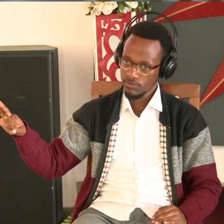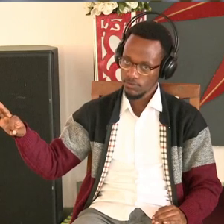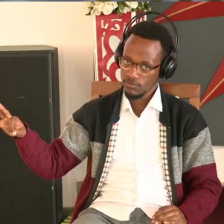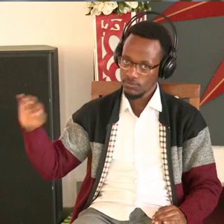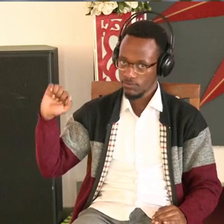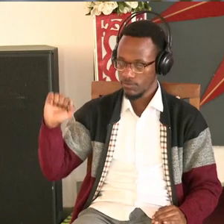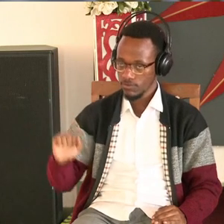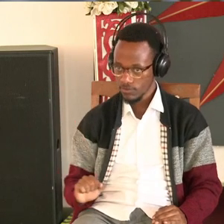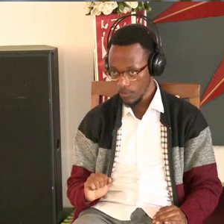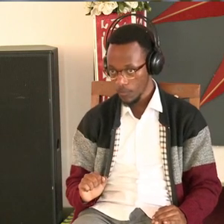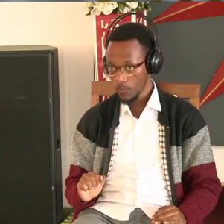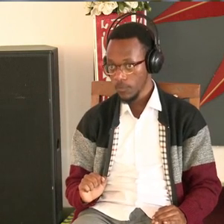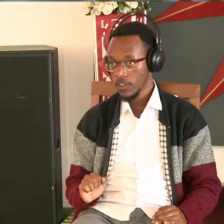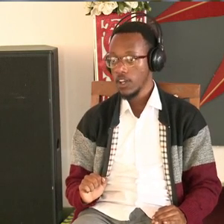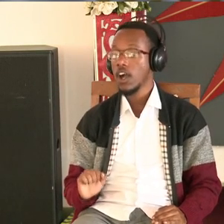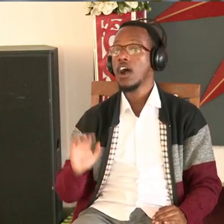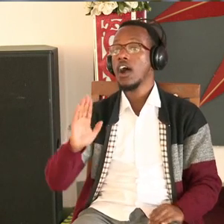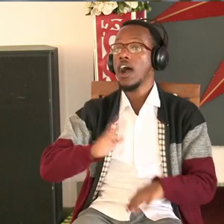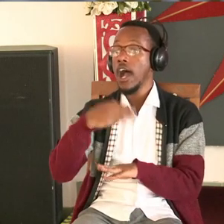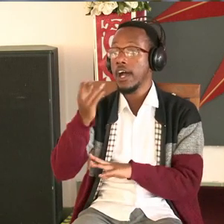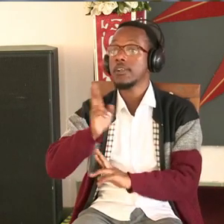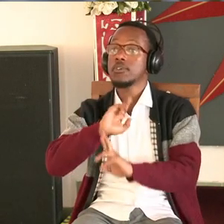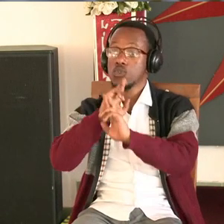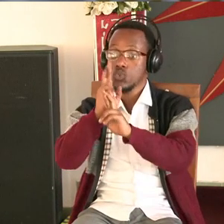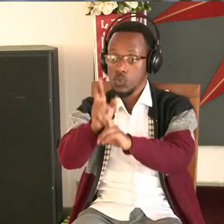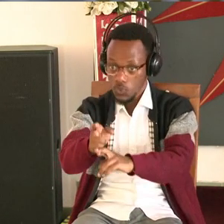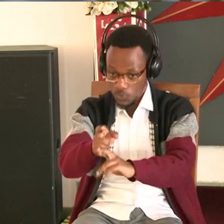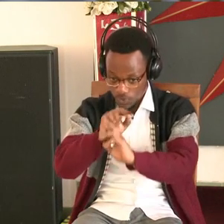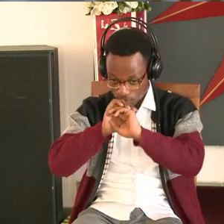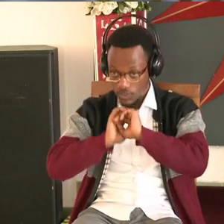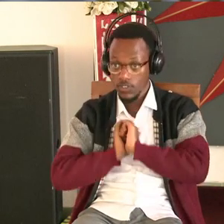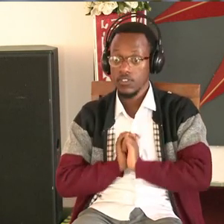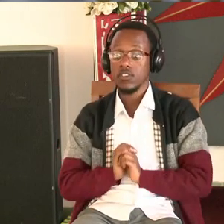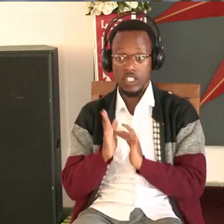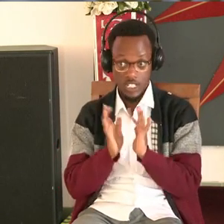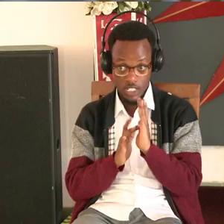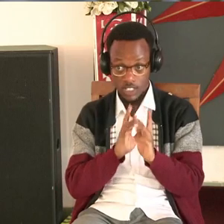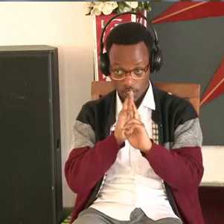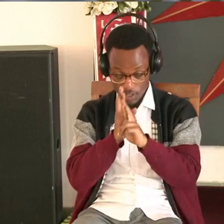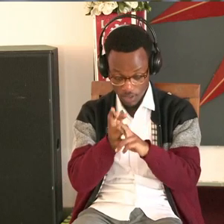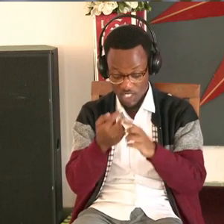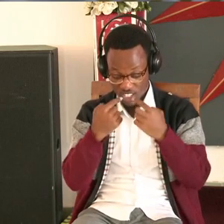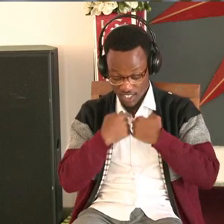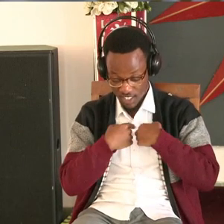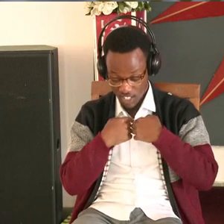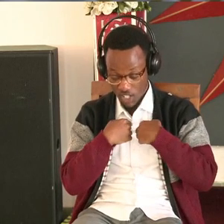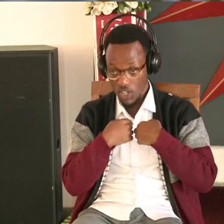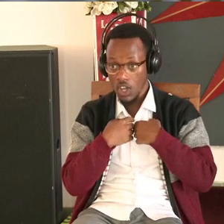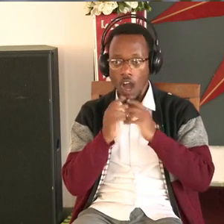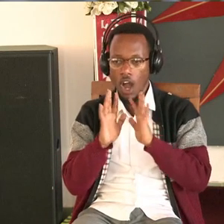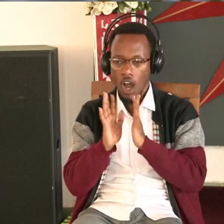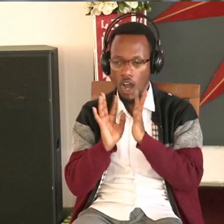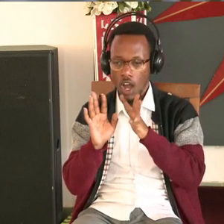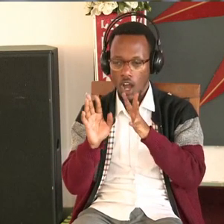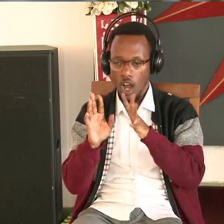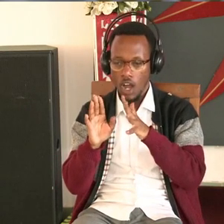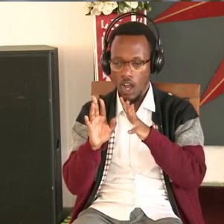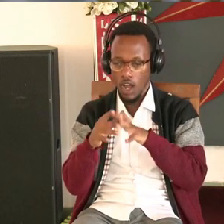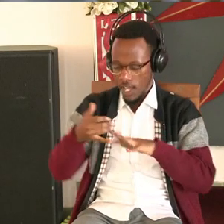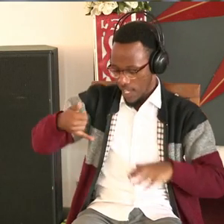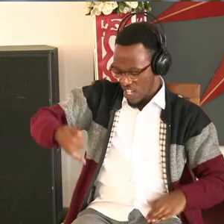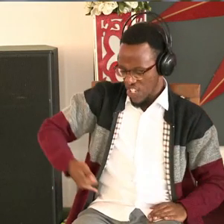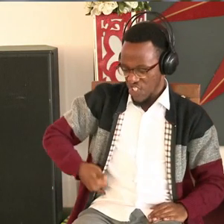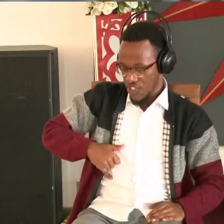Il répondit. Arasubiza ati. Je suis la voix de celui qui crie dans le